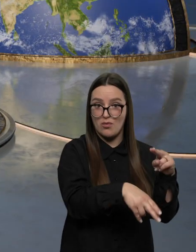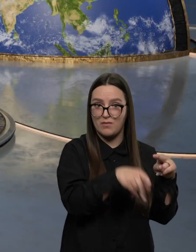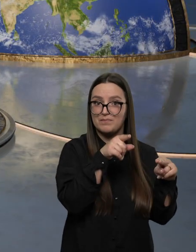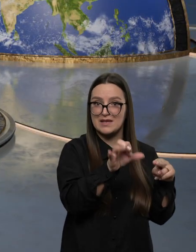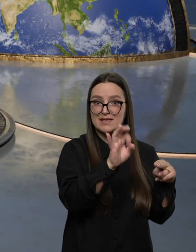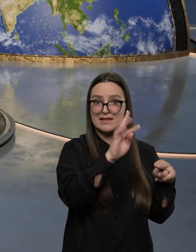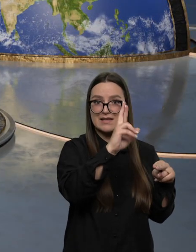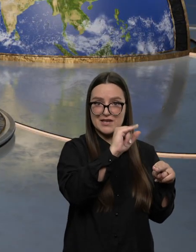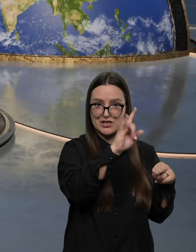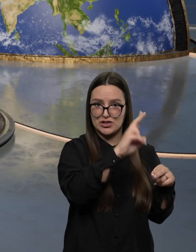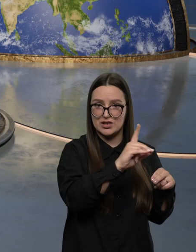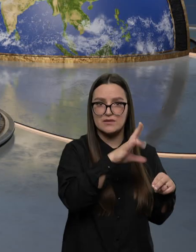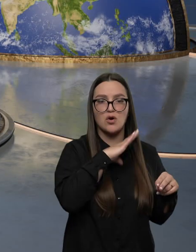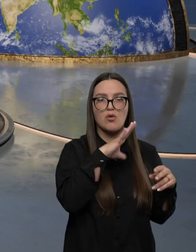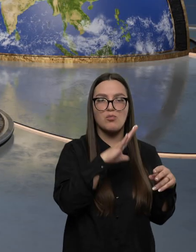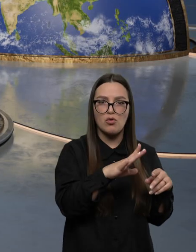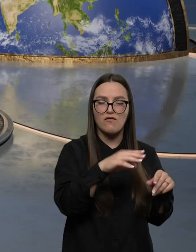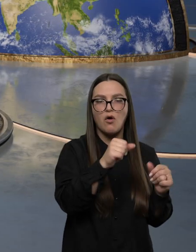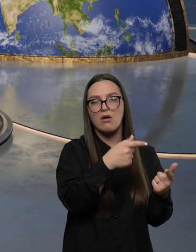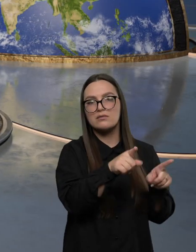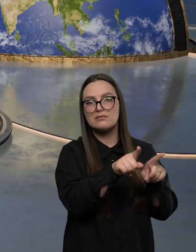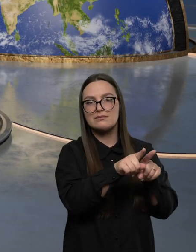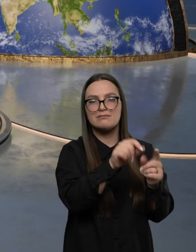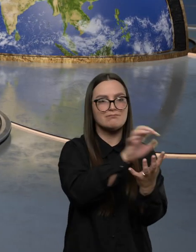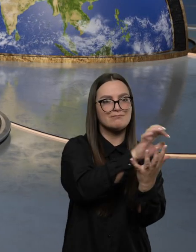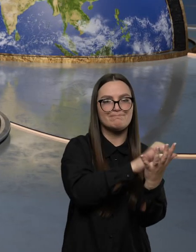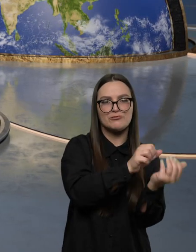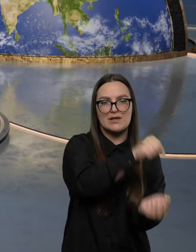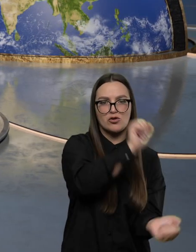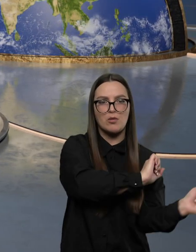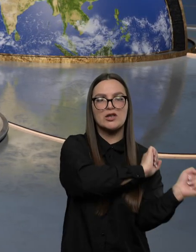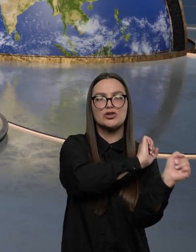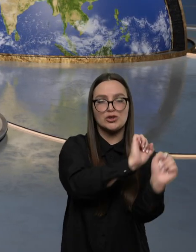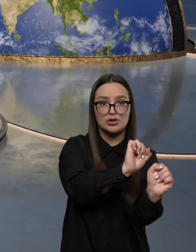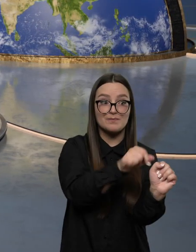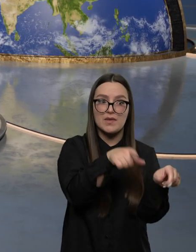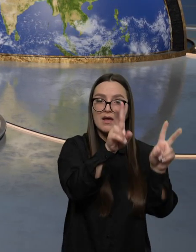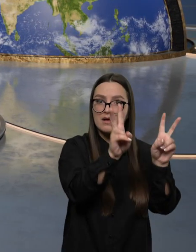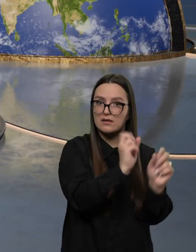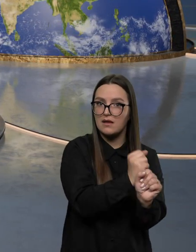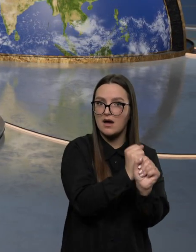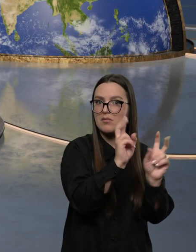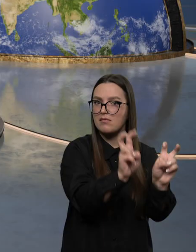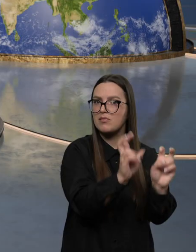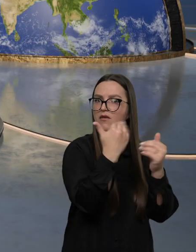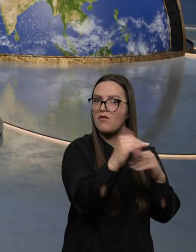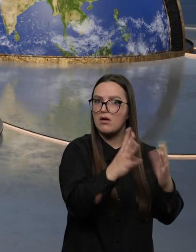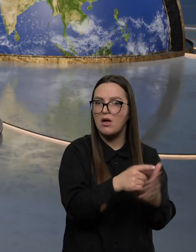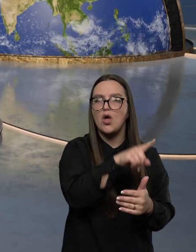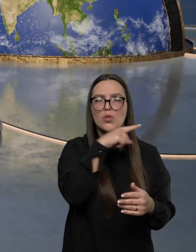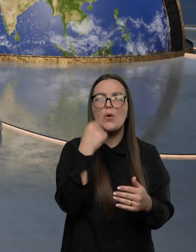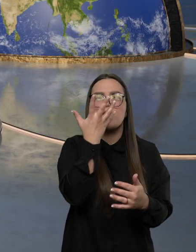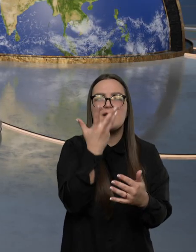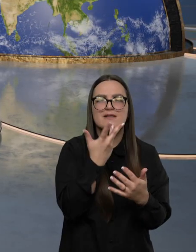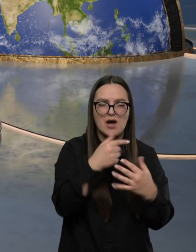minėtam institute apgynė kandidatinę disertaciją astrofizikos srityje. Darbas vadinosi daugiaspalvių